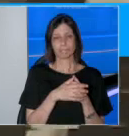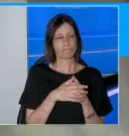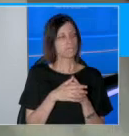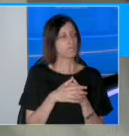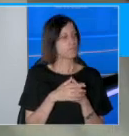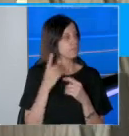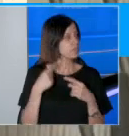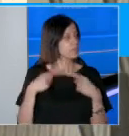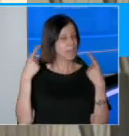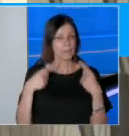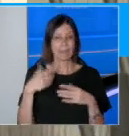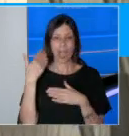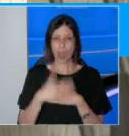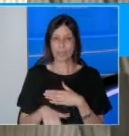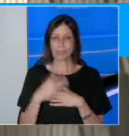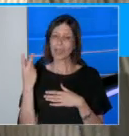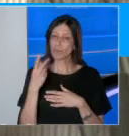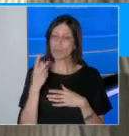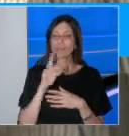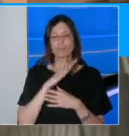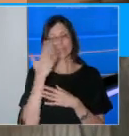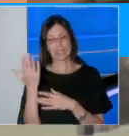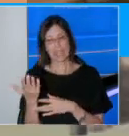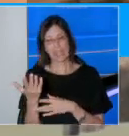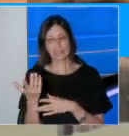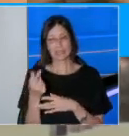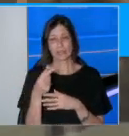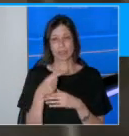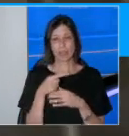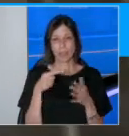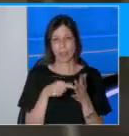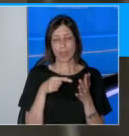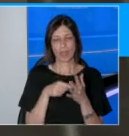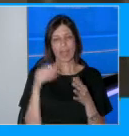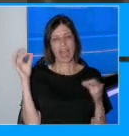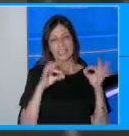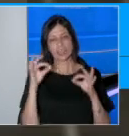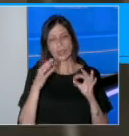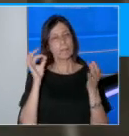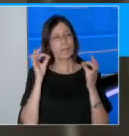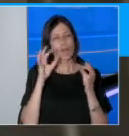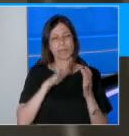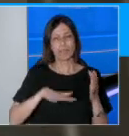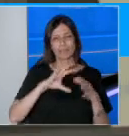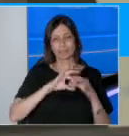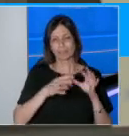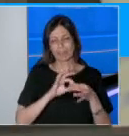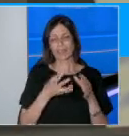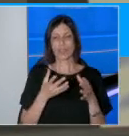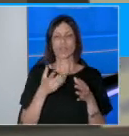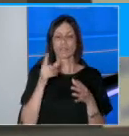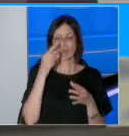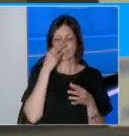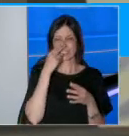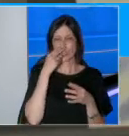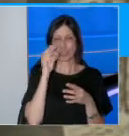לאורך הימים האחרונים, כמובן מצד אחד, בעקבות הסתות, בעיקר ברשתות החברתיות